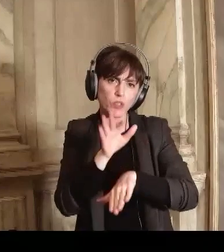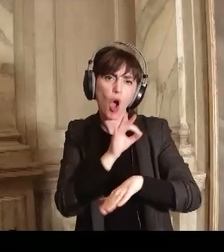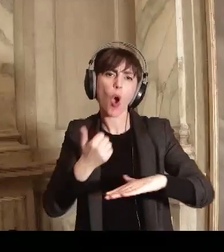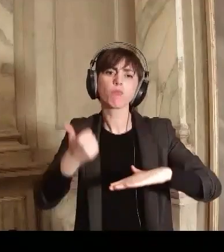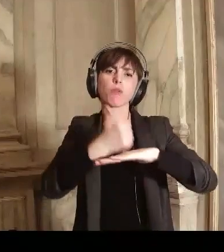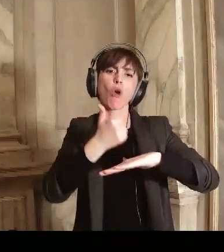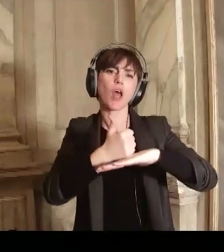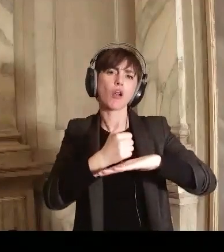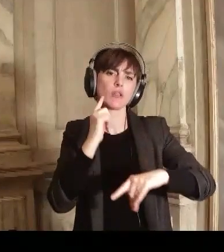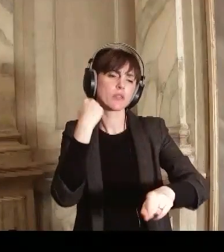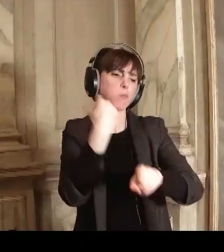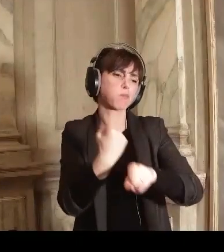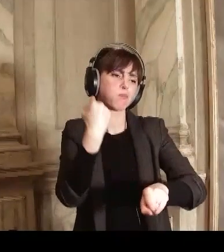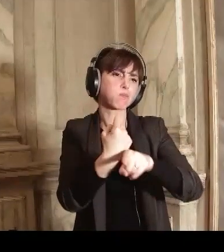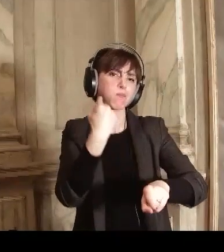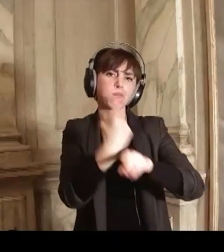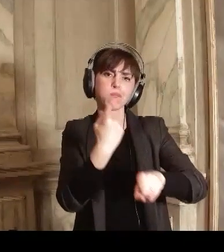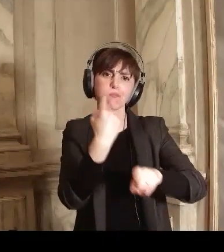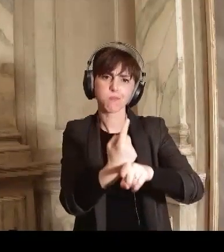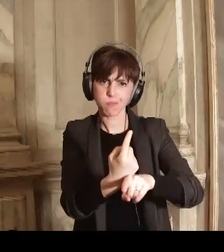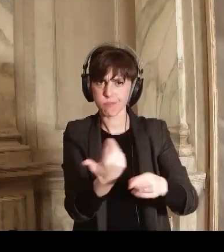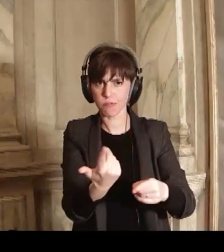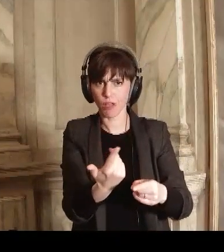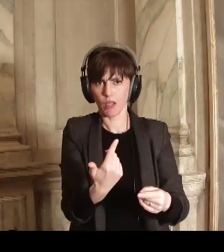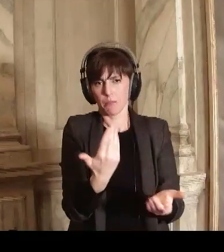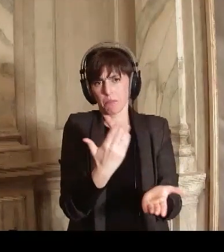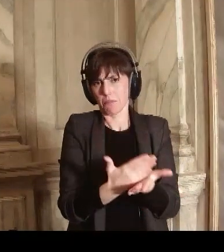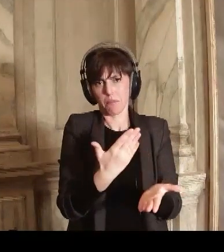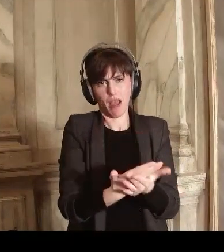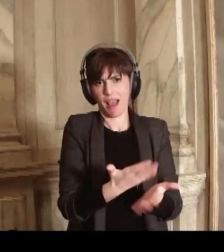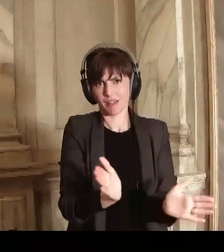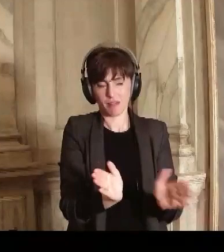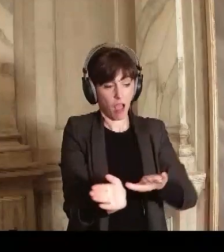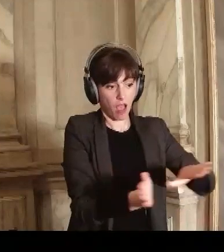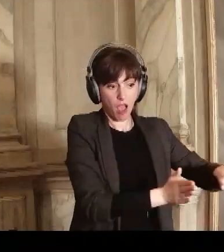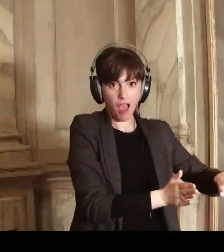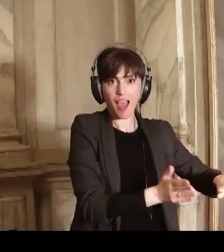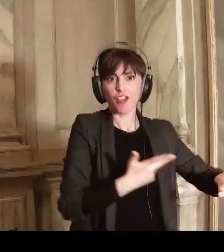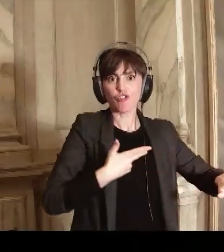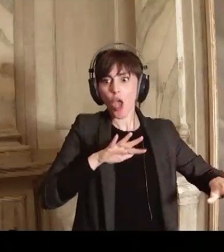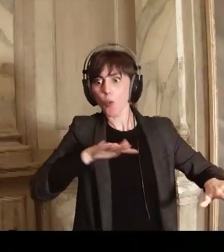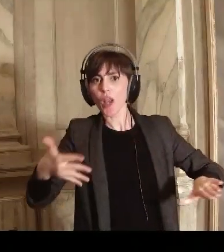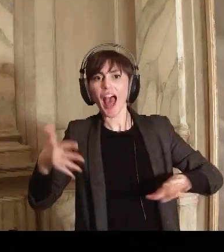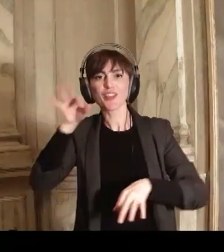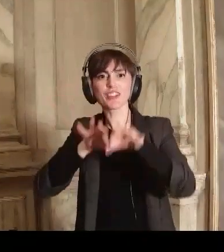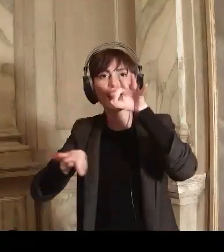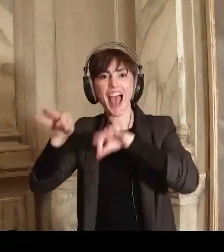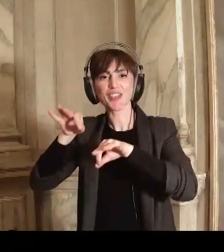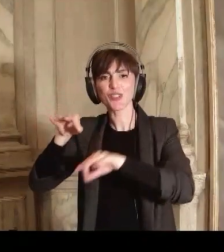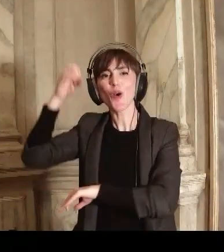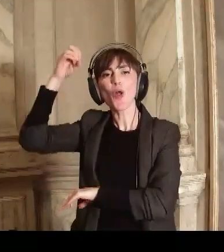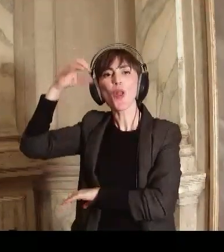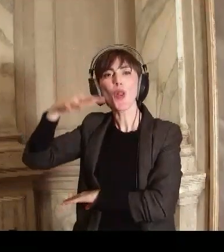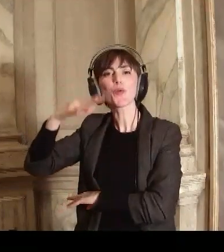cercano una scorciatoia attraverso canoni rappresentativi logori. E poi c'è la luce, verde, ad indicarci un